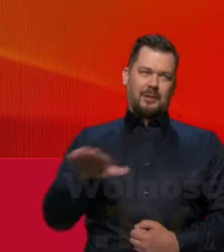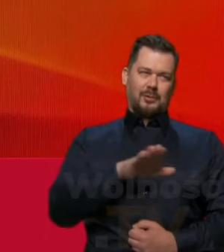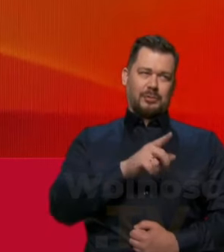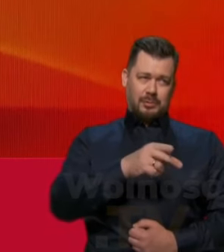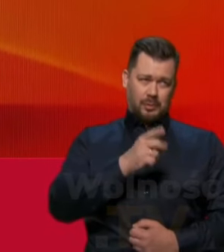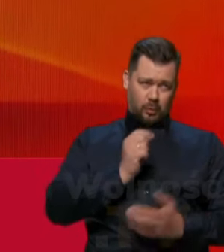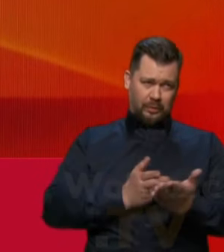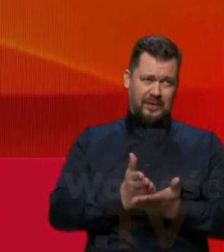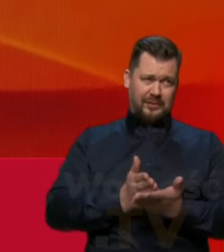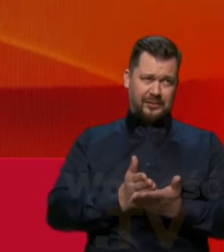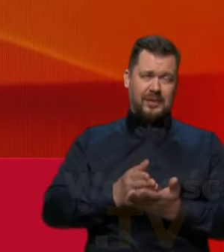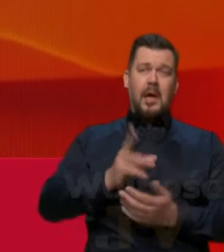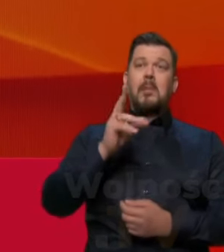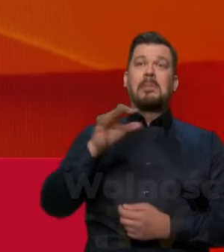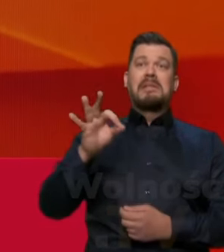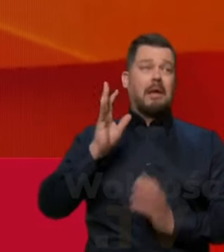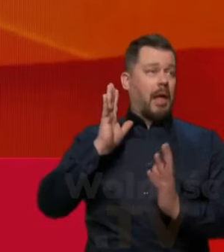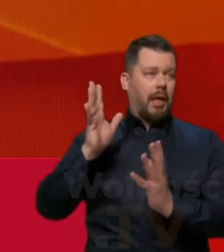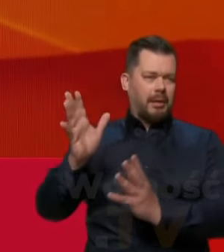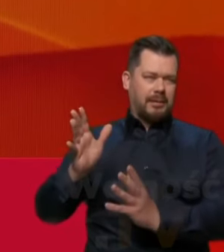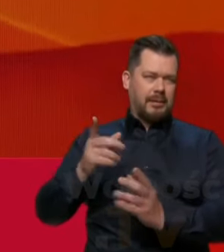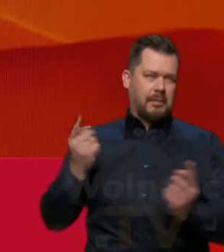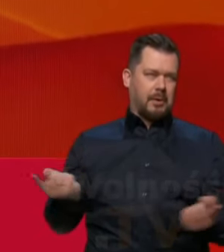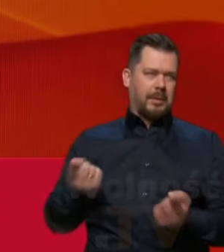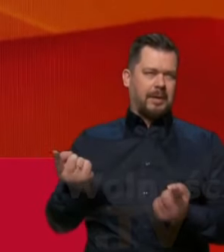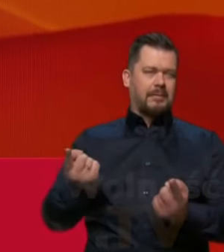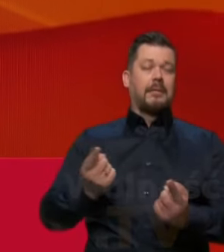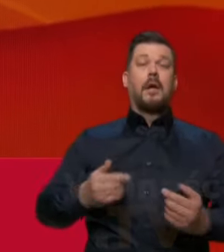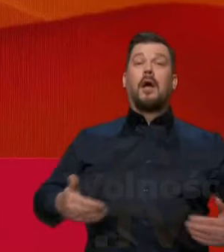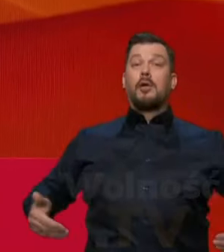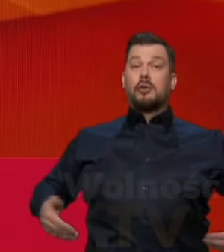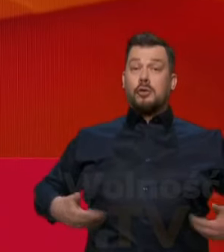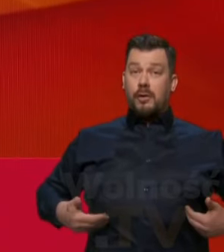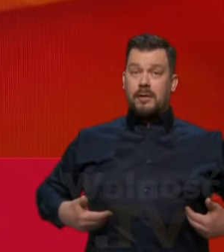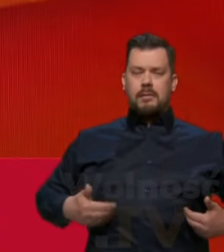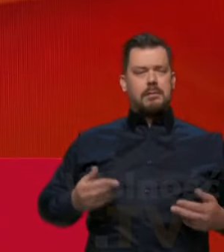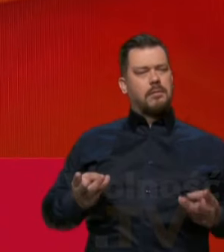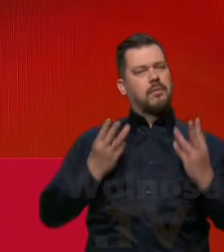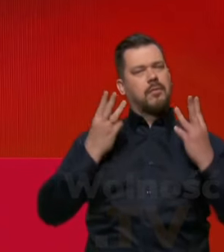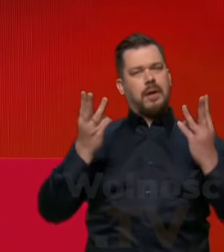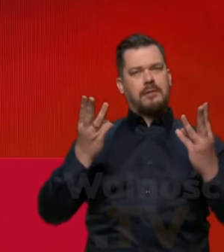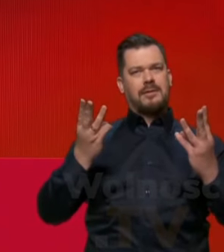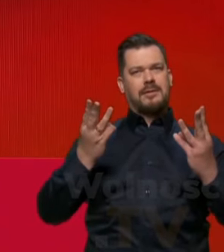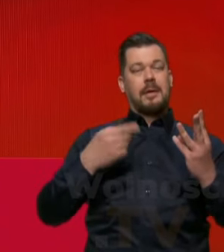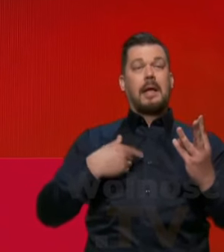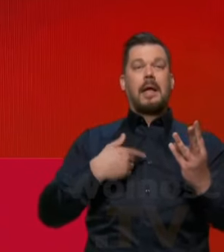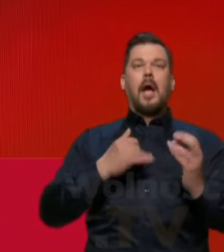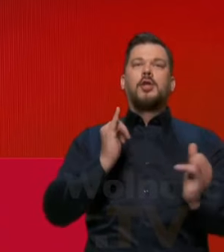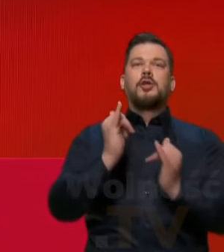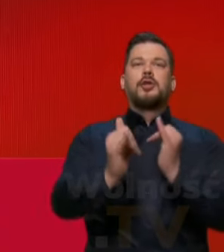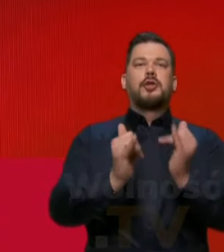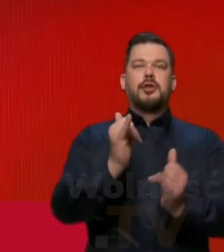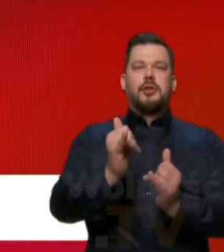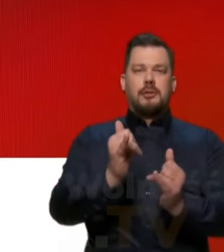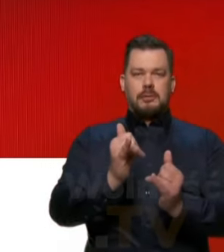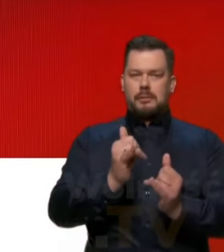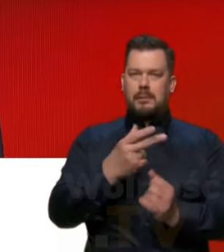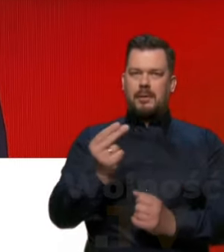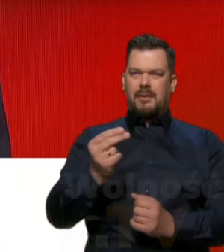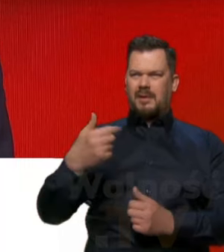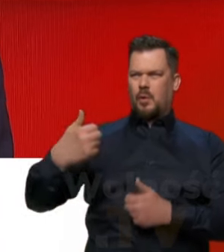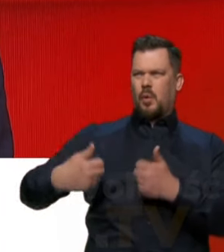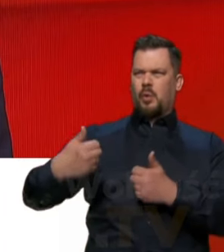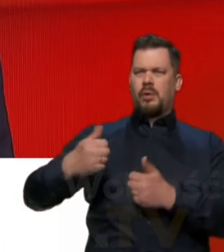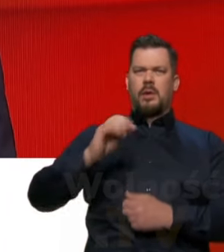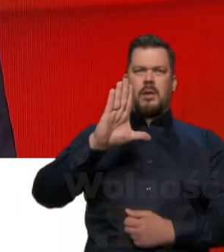na tą pisowską propagandę. Zdrowie jest piekielnie istotne. My oczywiście państwa nie wyręczymy. Natomiast no, dziwi mnie to, że mój konkurent,